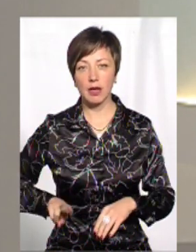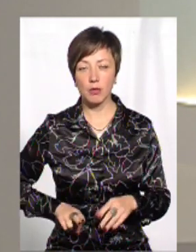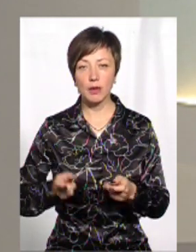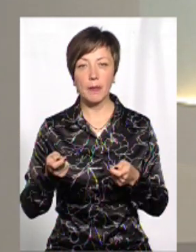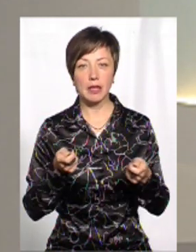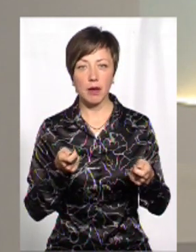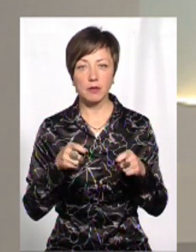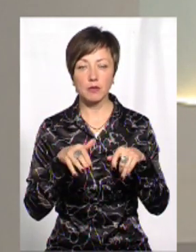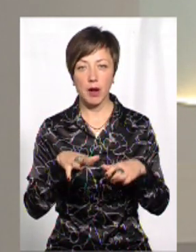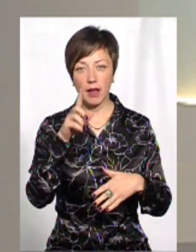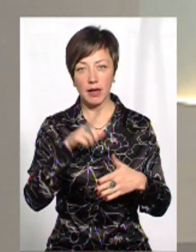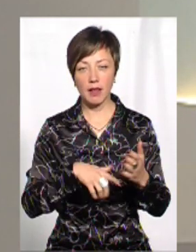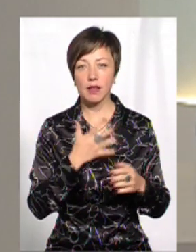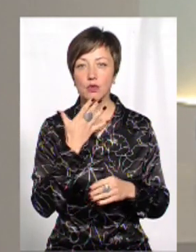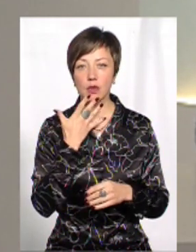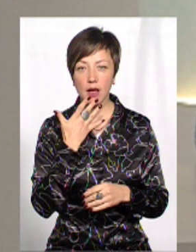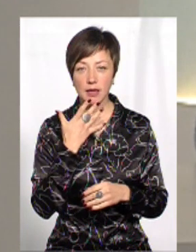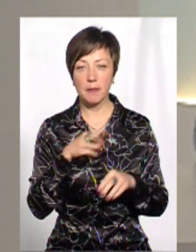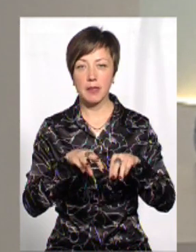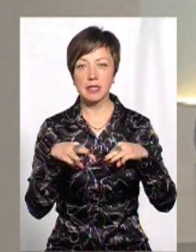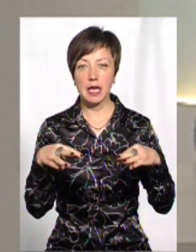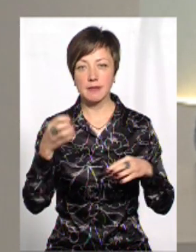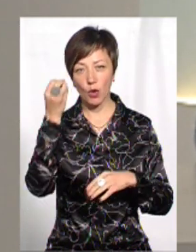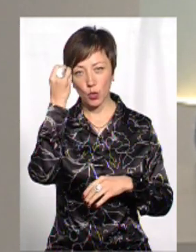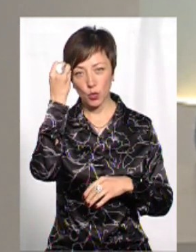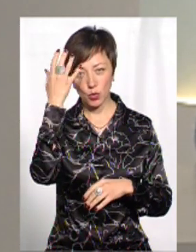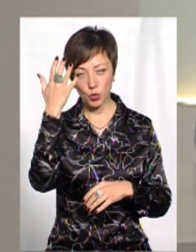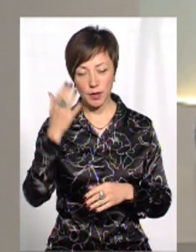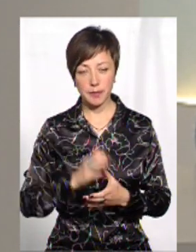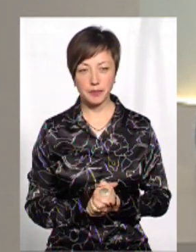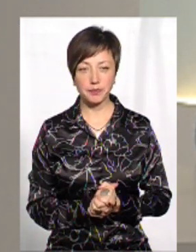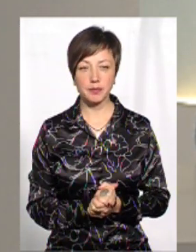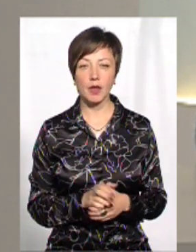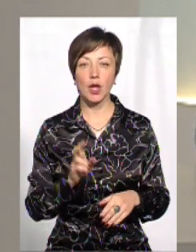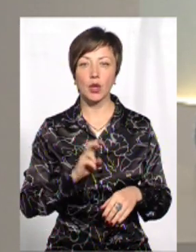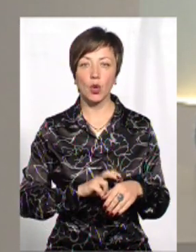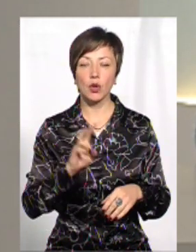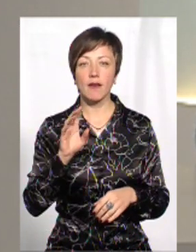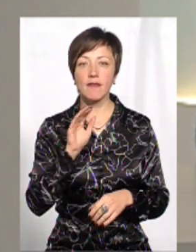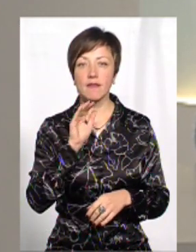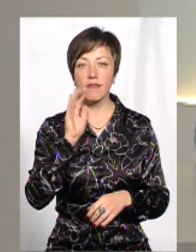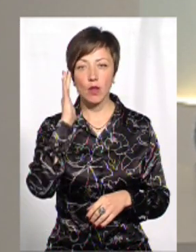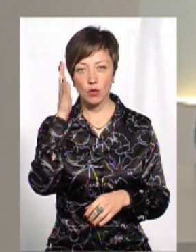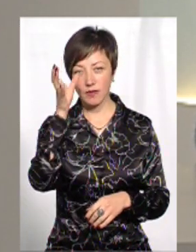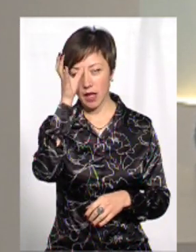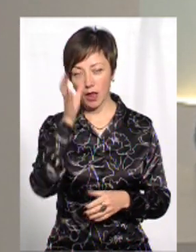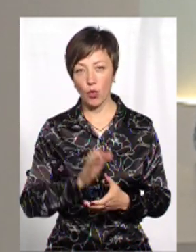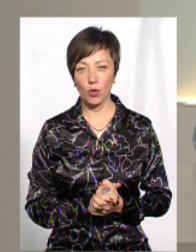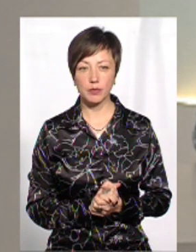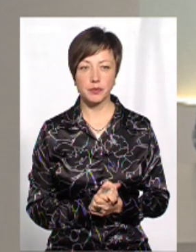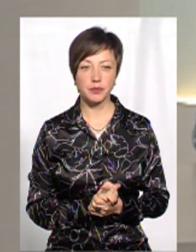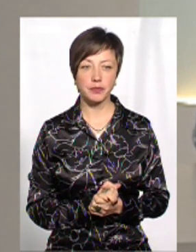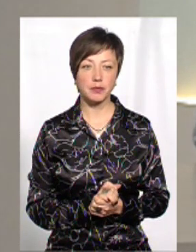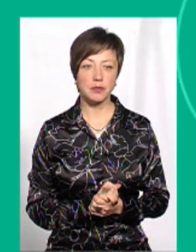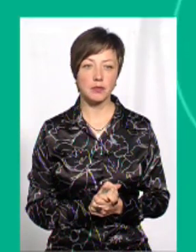директора департаменту у справах релігії, національностей Міністерства культури, релігієзнавець, доктор філософських наук.